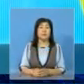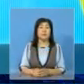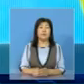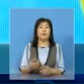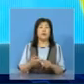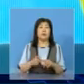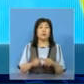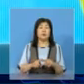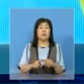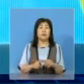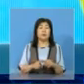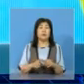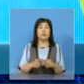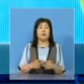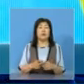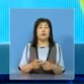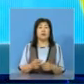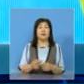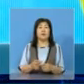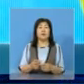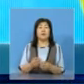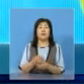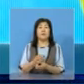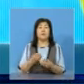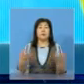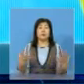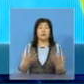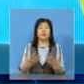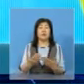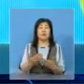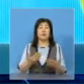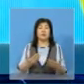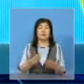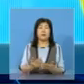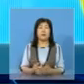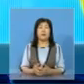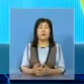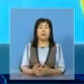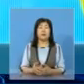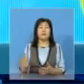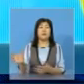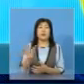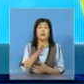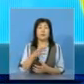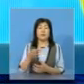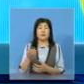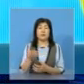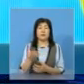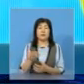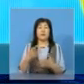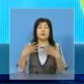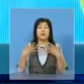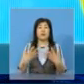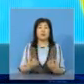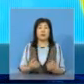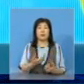себепті мынау үлкен мереке қарсаңында баршаңызға денсаулық